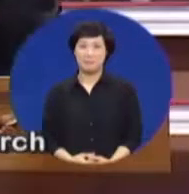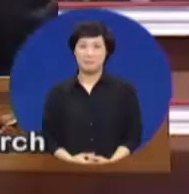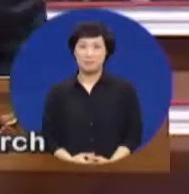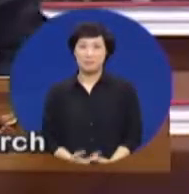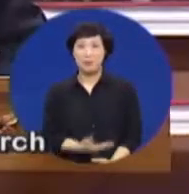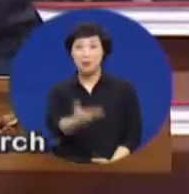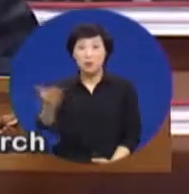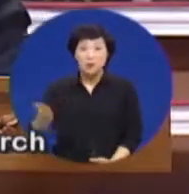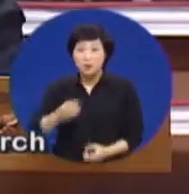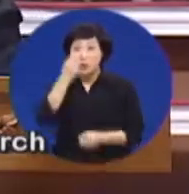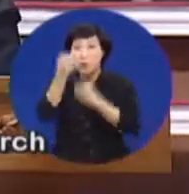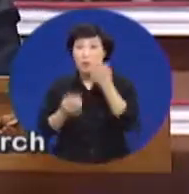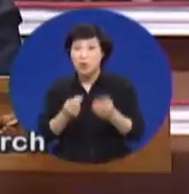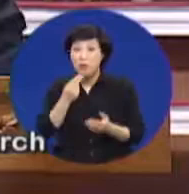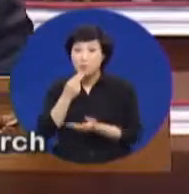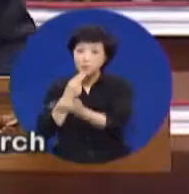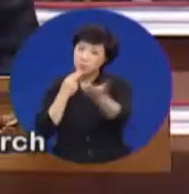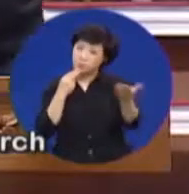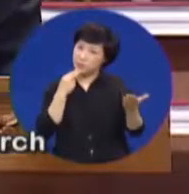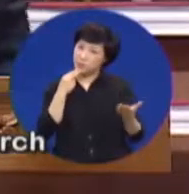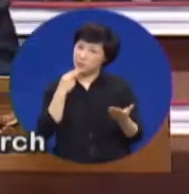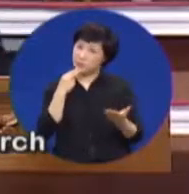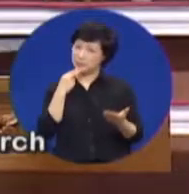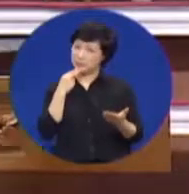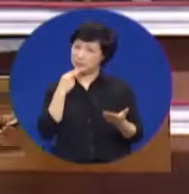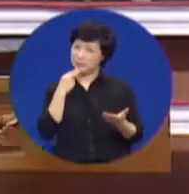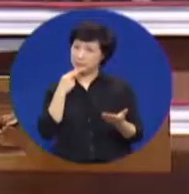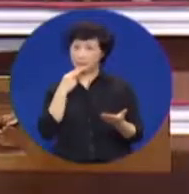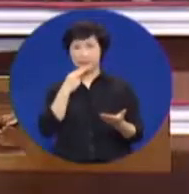이런 고백이 안 나오는 사람은